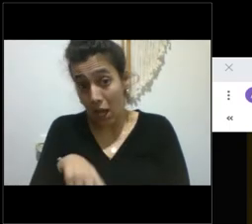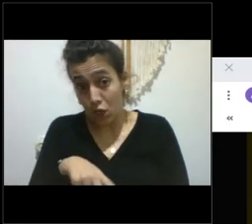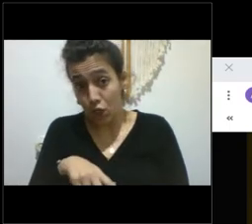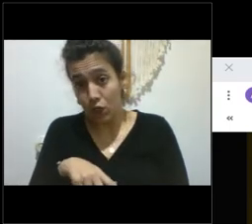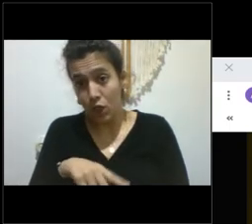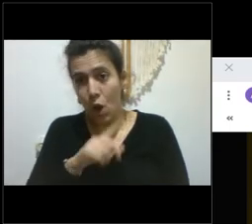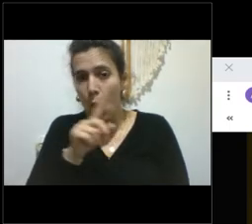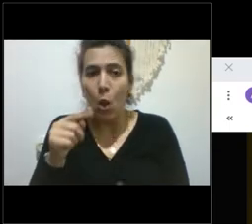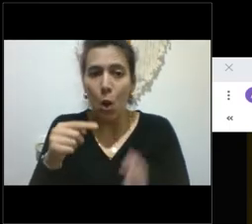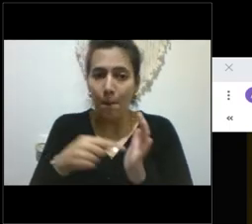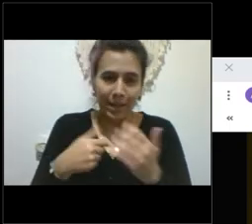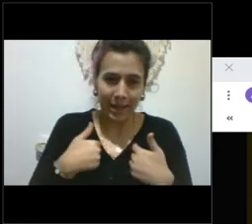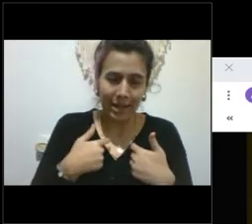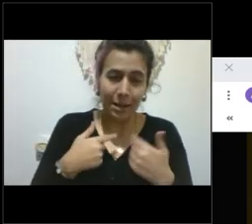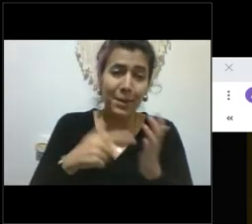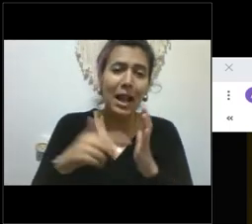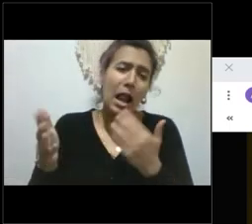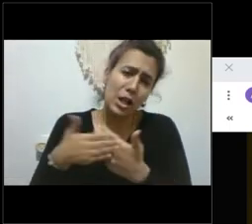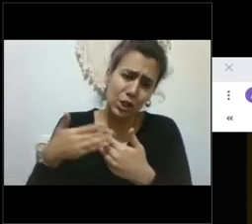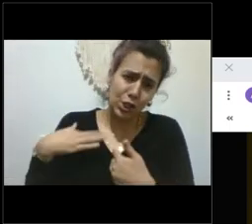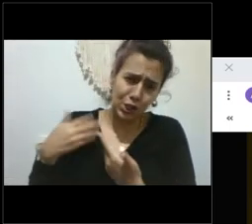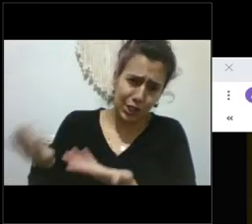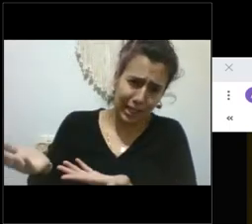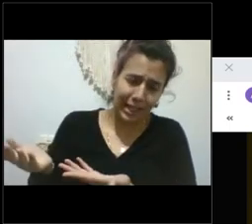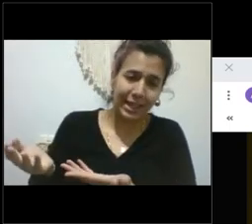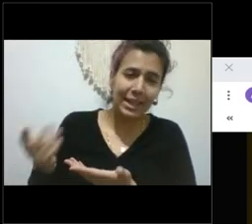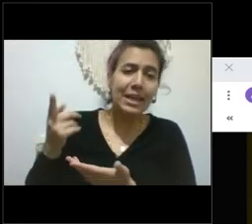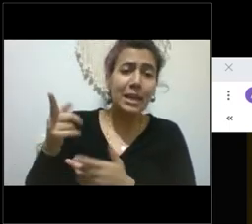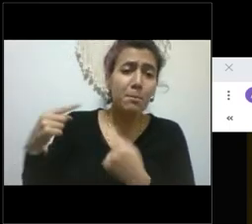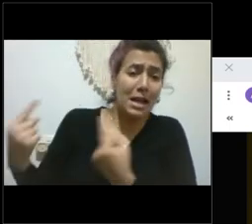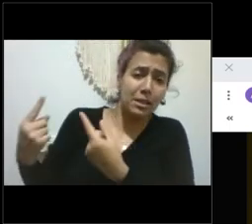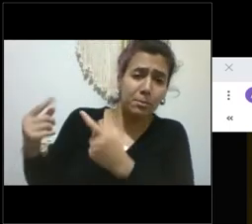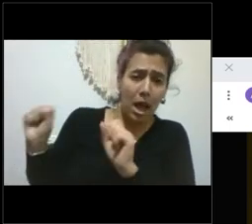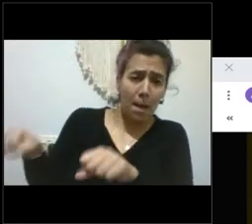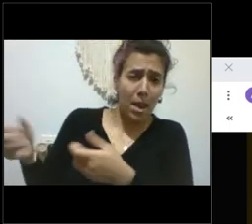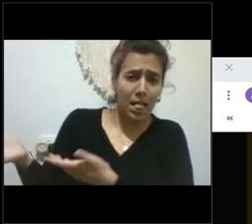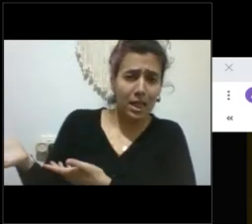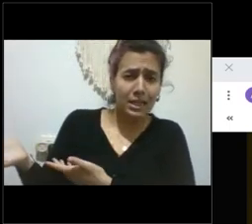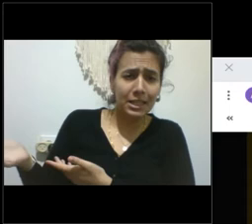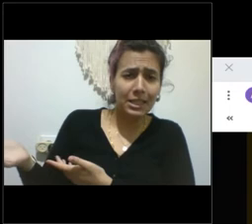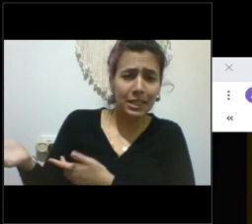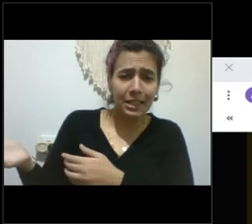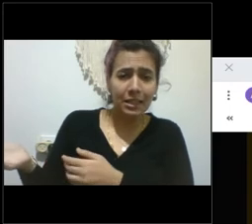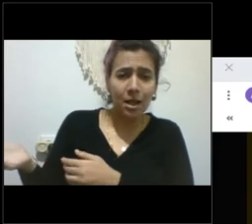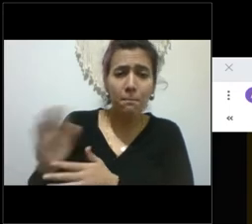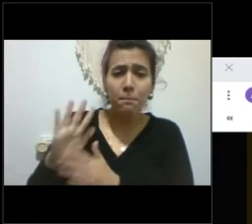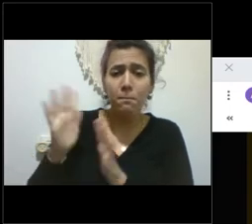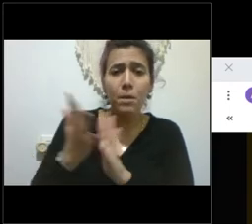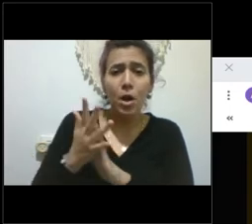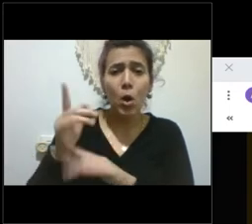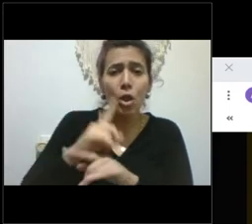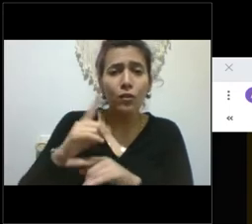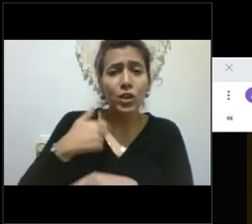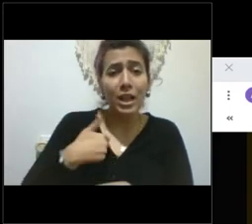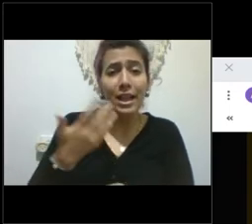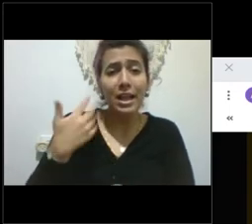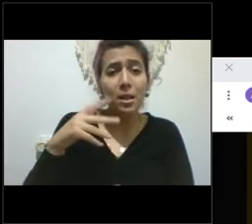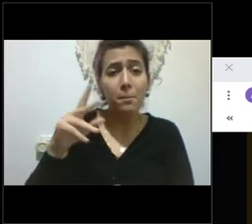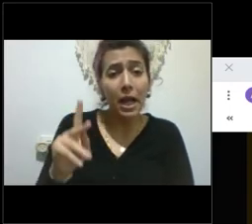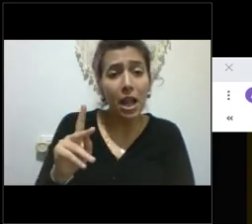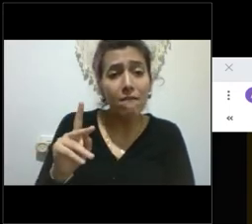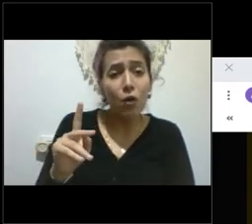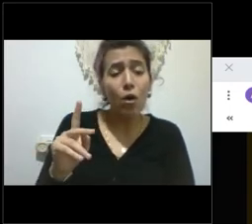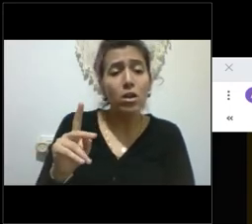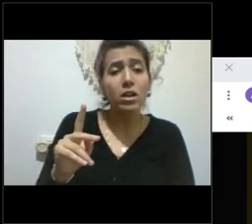בגלל אשתי אלכסה, כי אשתי בעצם היא קבלנית, בכל התקופה שאני הייתי בקליפורניה והיה לי חברת